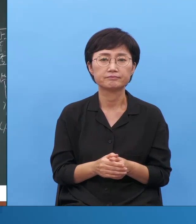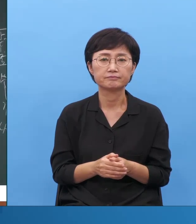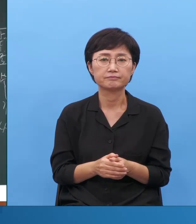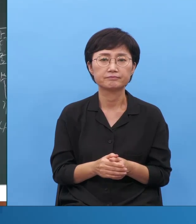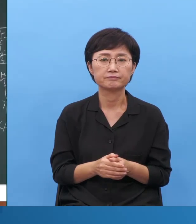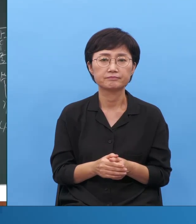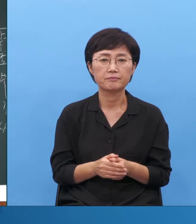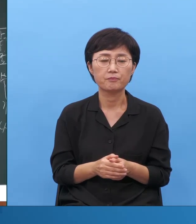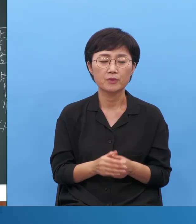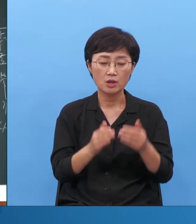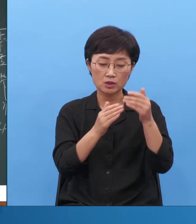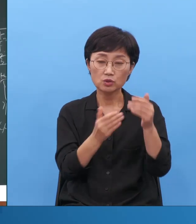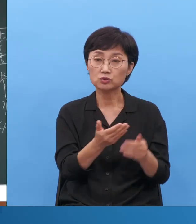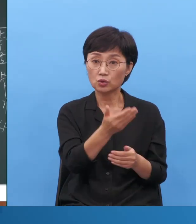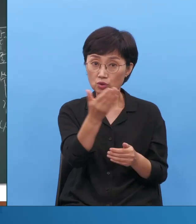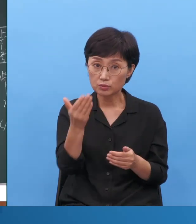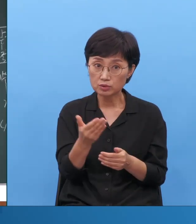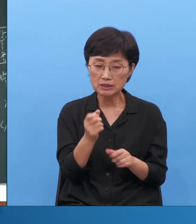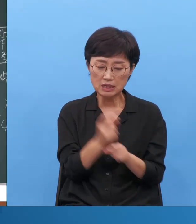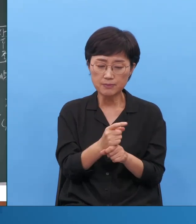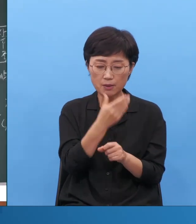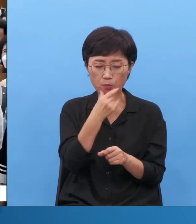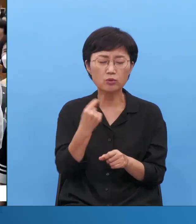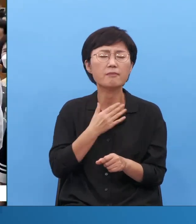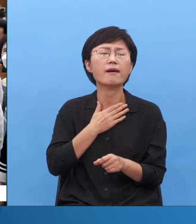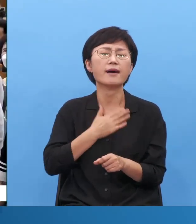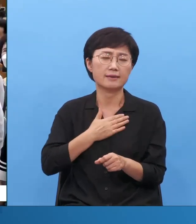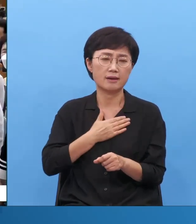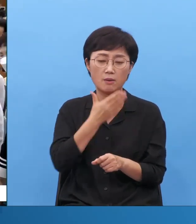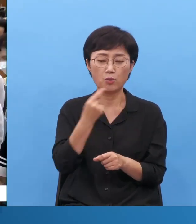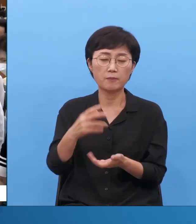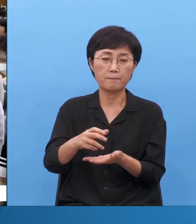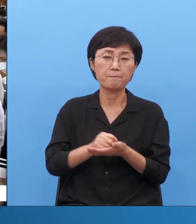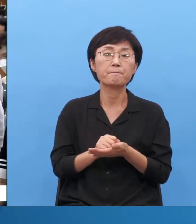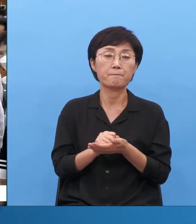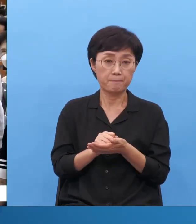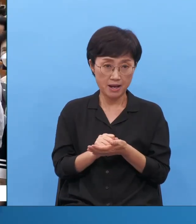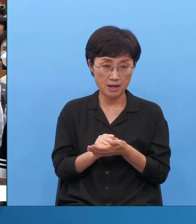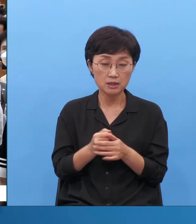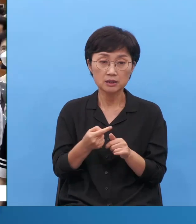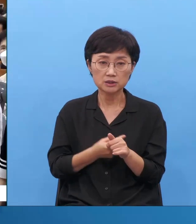목사는 성도들은 이미 복음을 다 가지고 있기 때문에 시간표만 잘